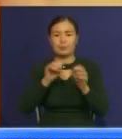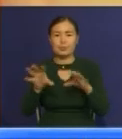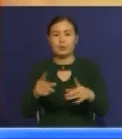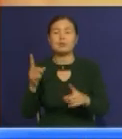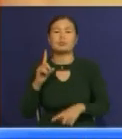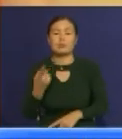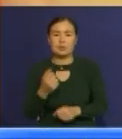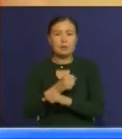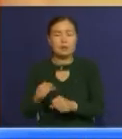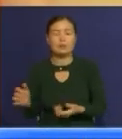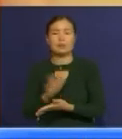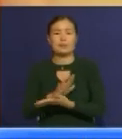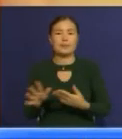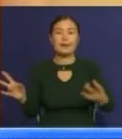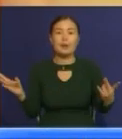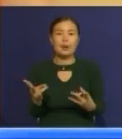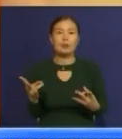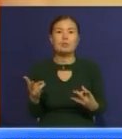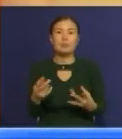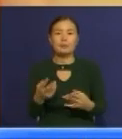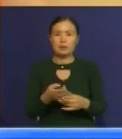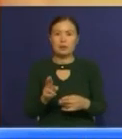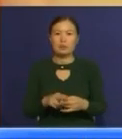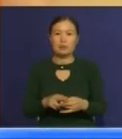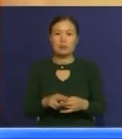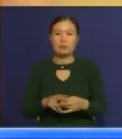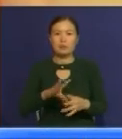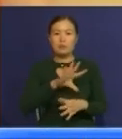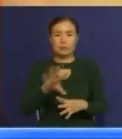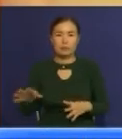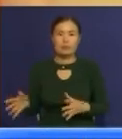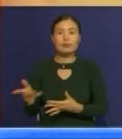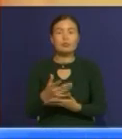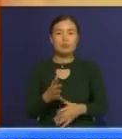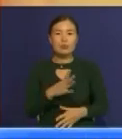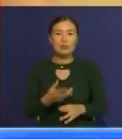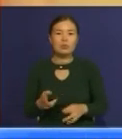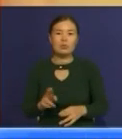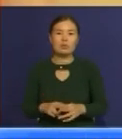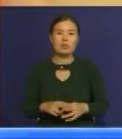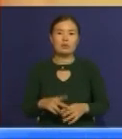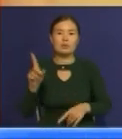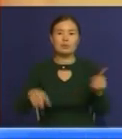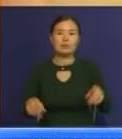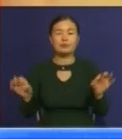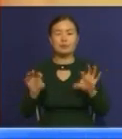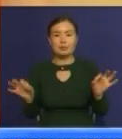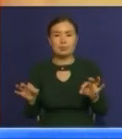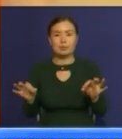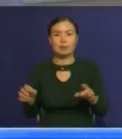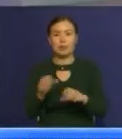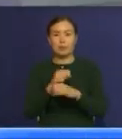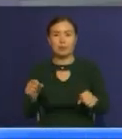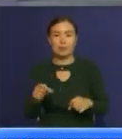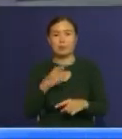деген. Мен өткенде екі рет кесіпті қалдым алдымда. Мен автобуске деген теңізге түсе алмаймын ба? Менің жүруге тағам болмайды